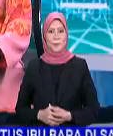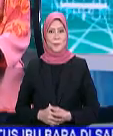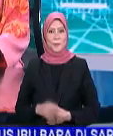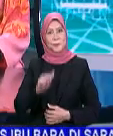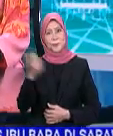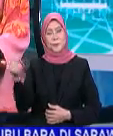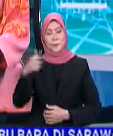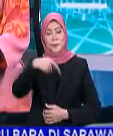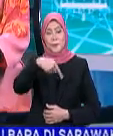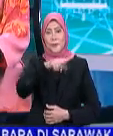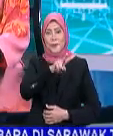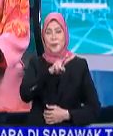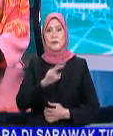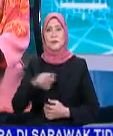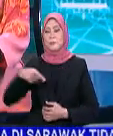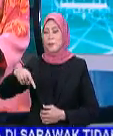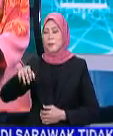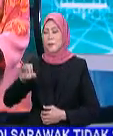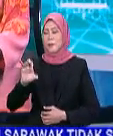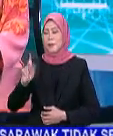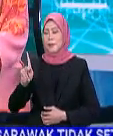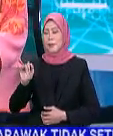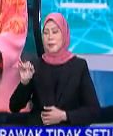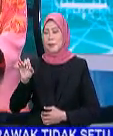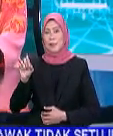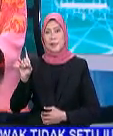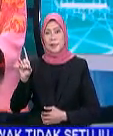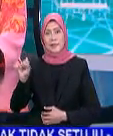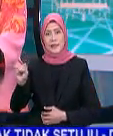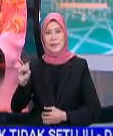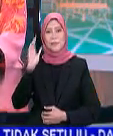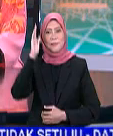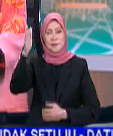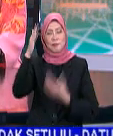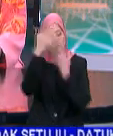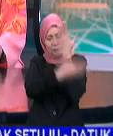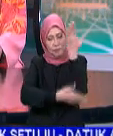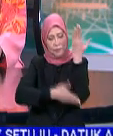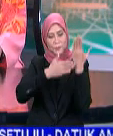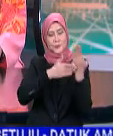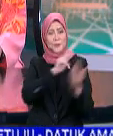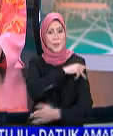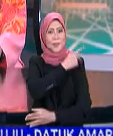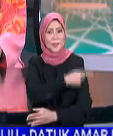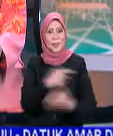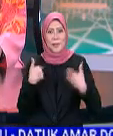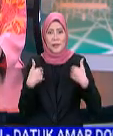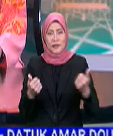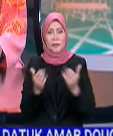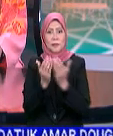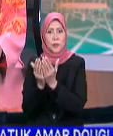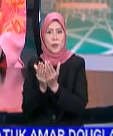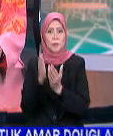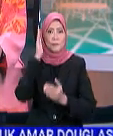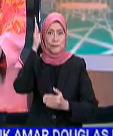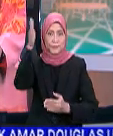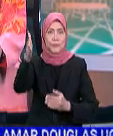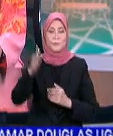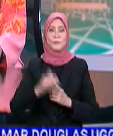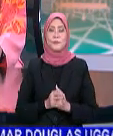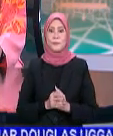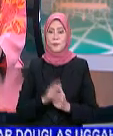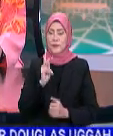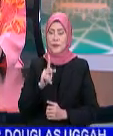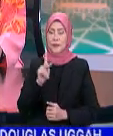Selain PPV, PIC Kids akan diteruskan ke seluruh negara menerusi klinik kesihatan dan sekolah tidak lama lagi.